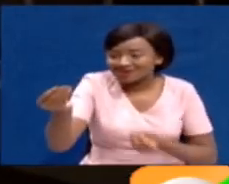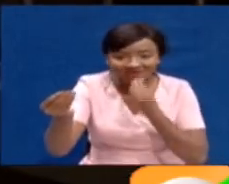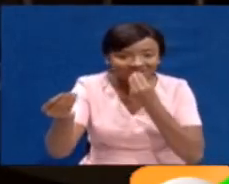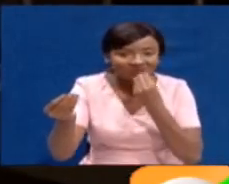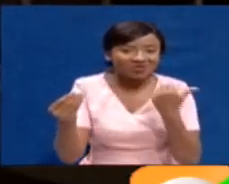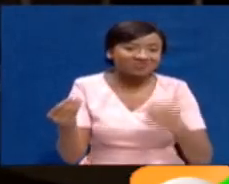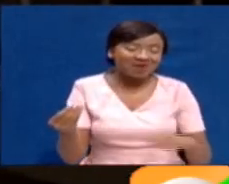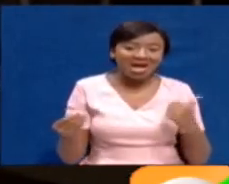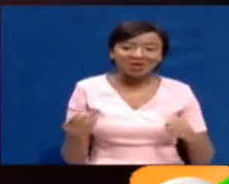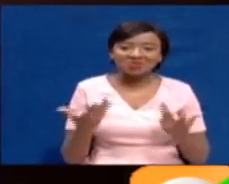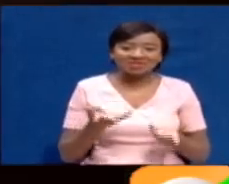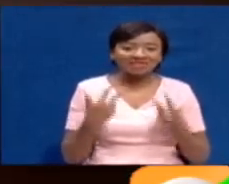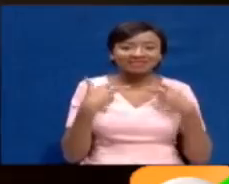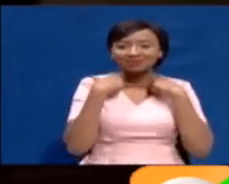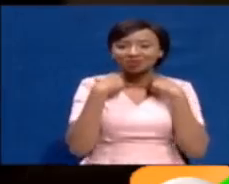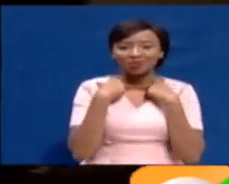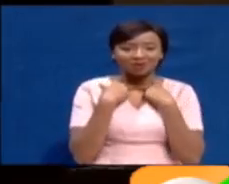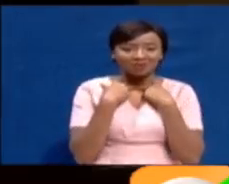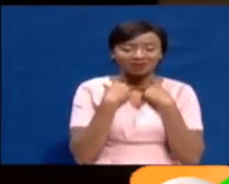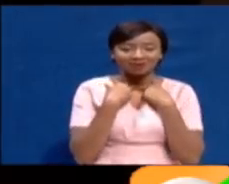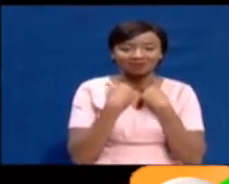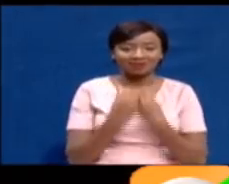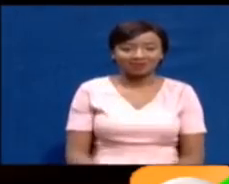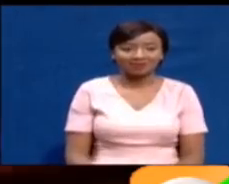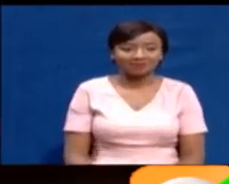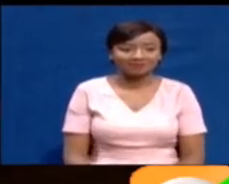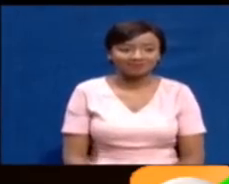ningewapelekea. Imekwama.